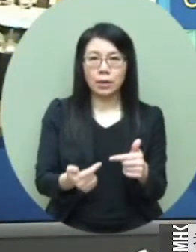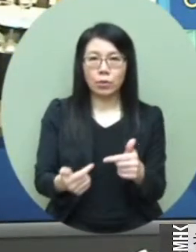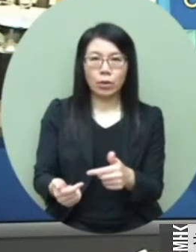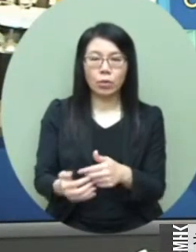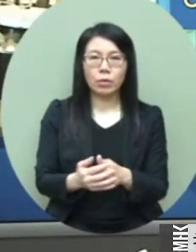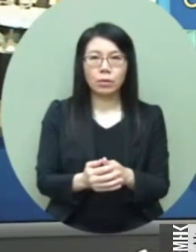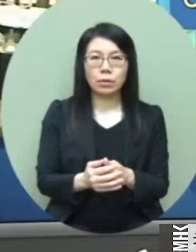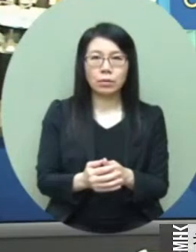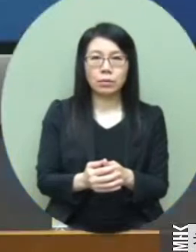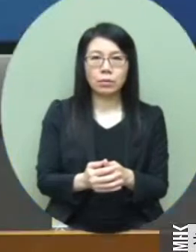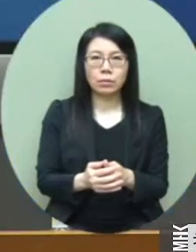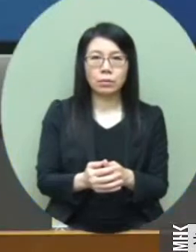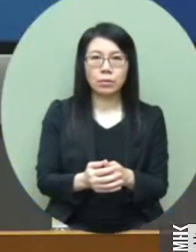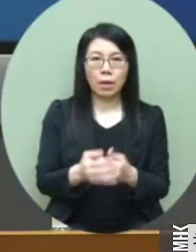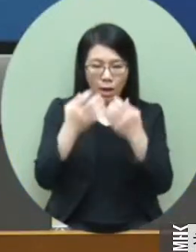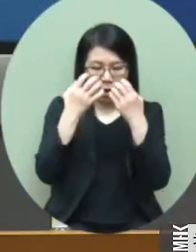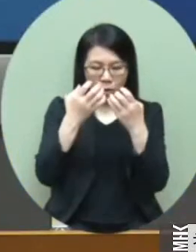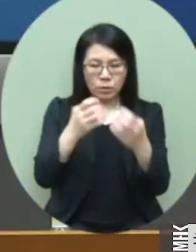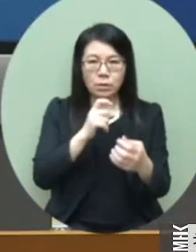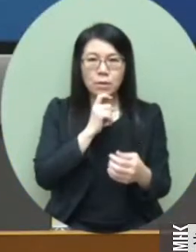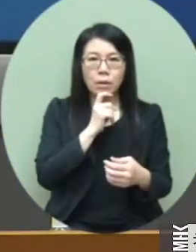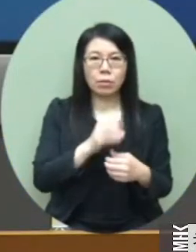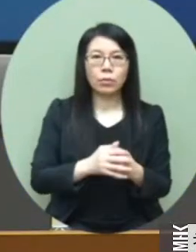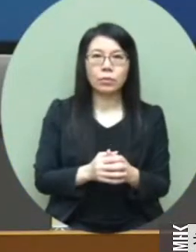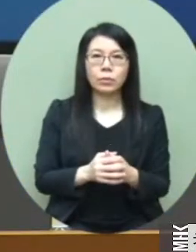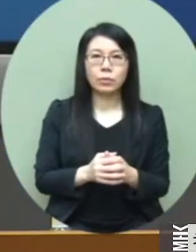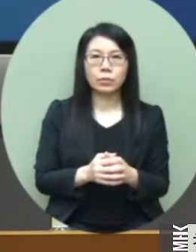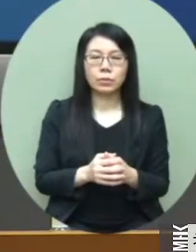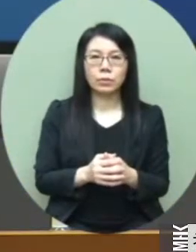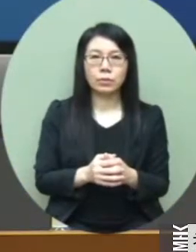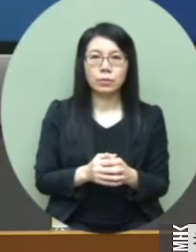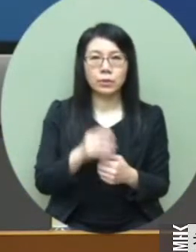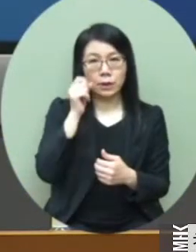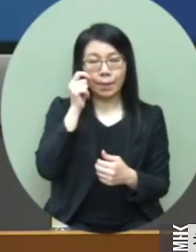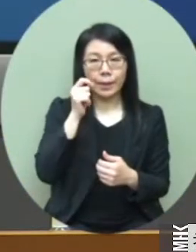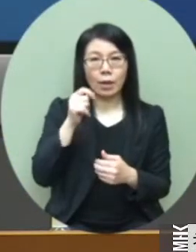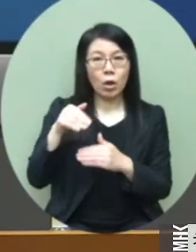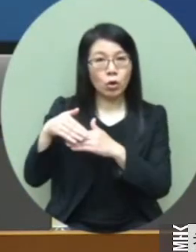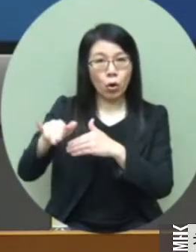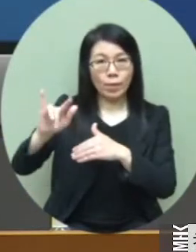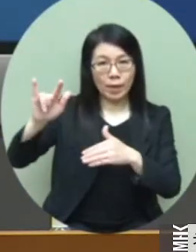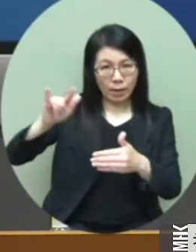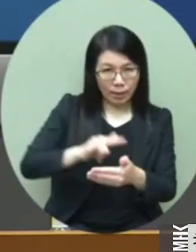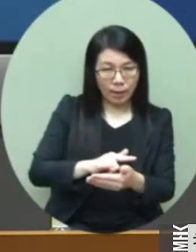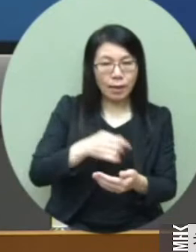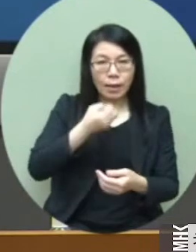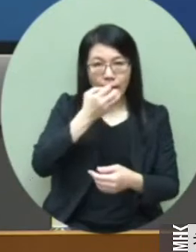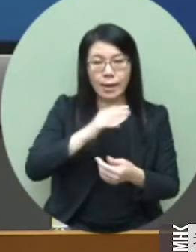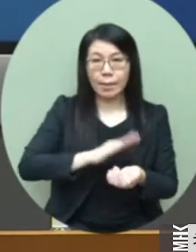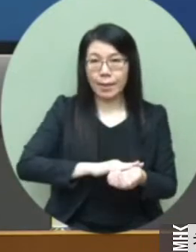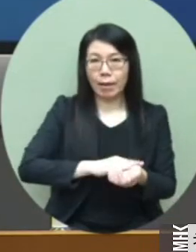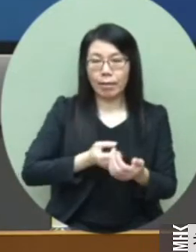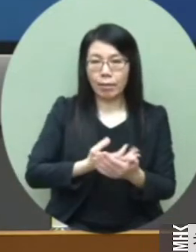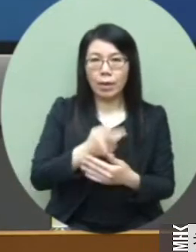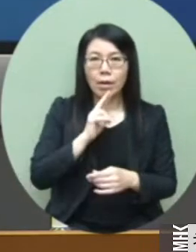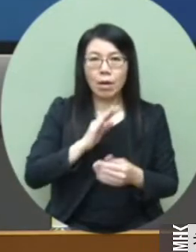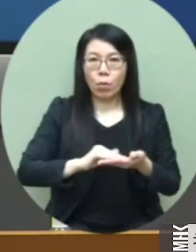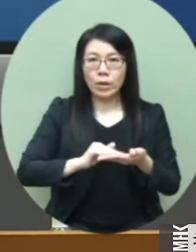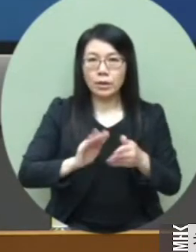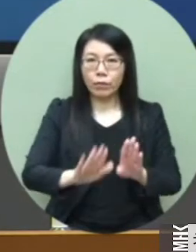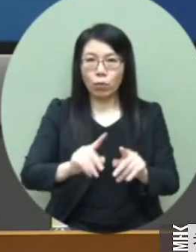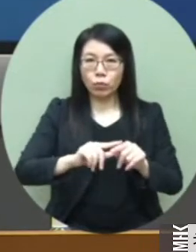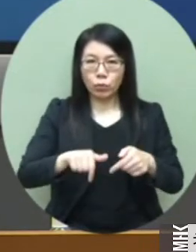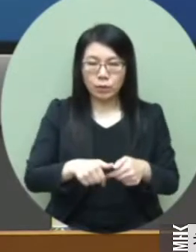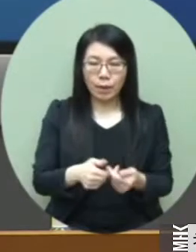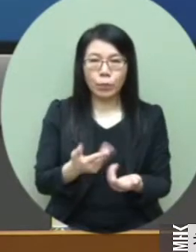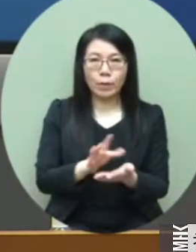是在我们一些输入的个案，我们都要在卫生防护中心跟我们的专家